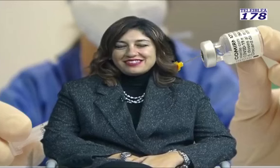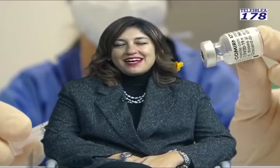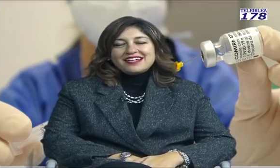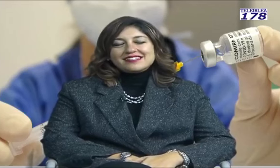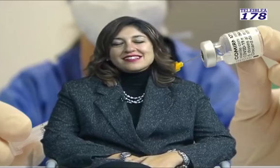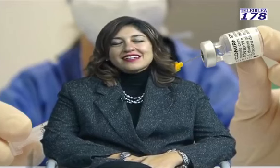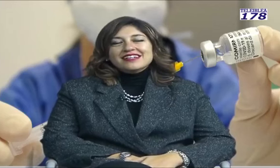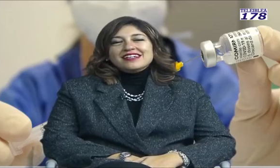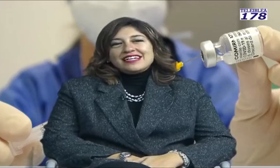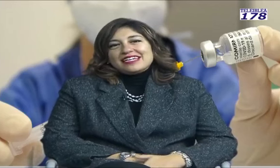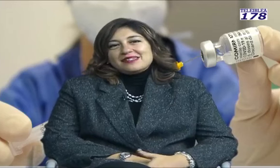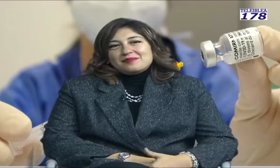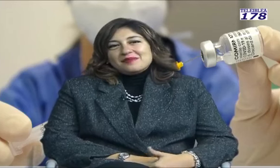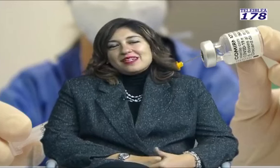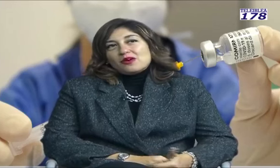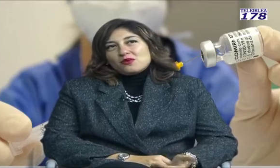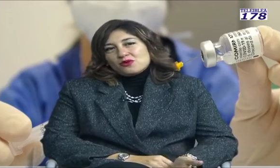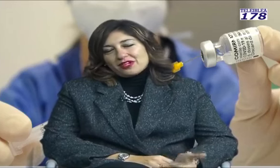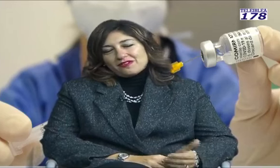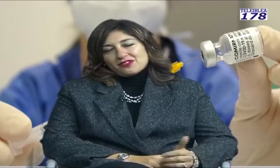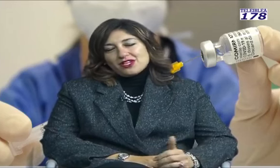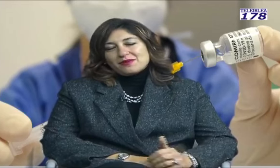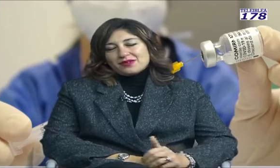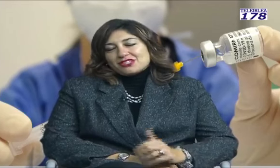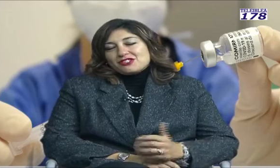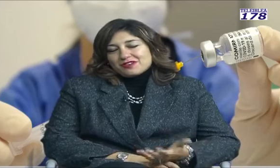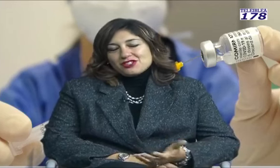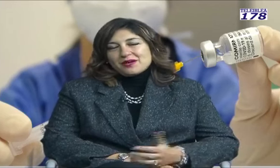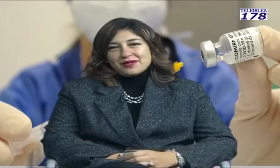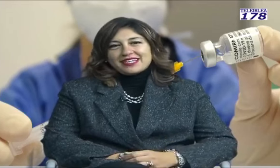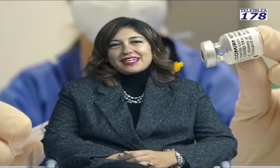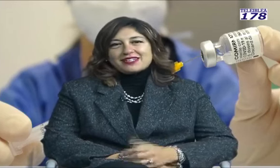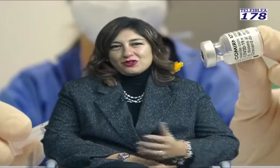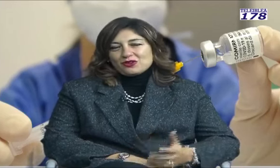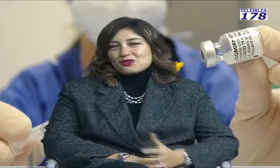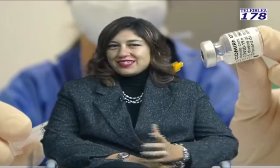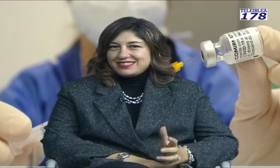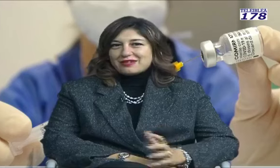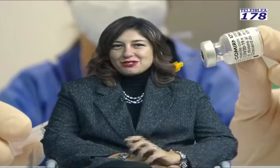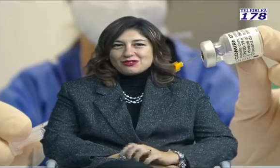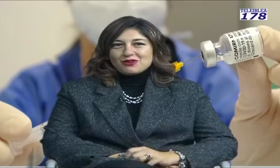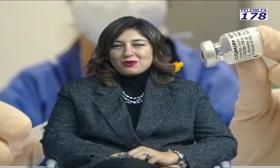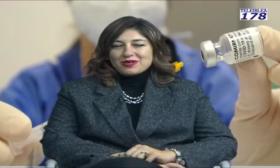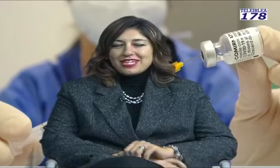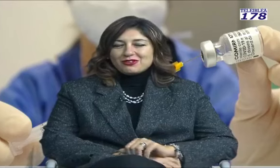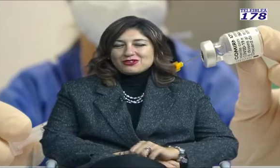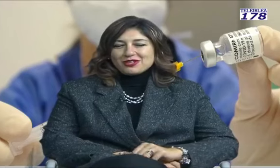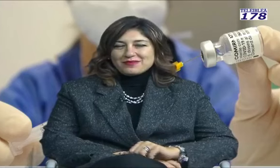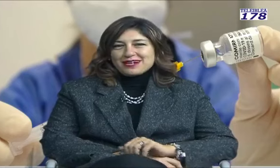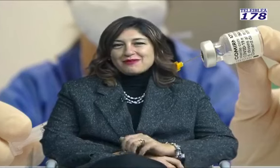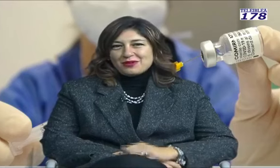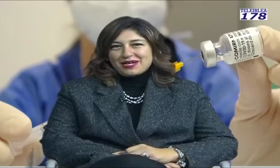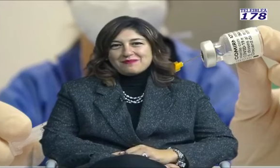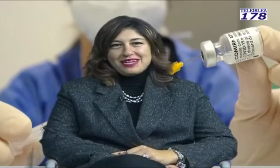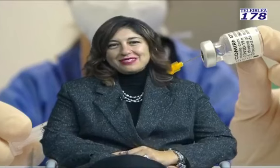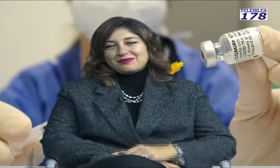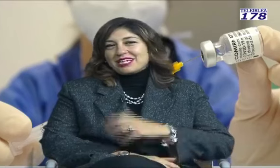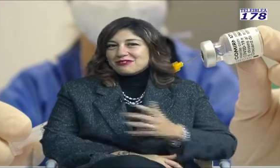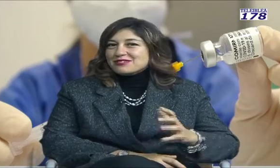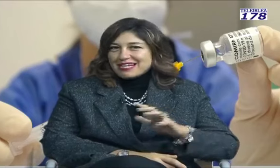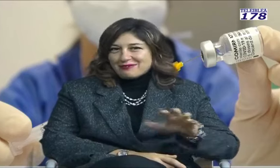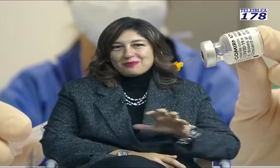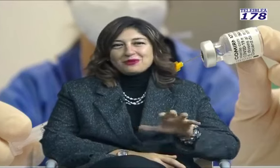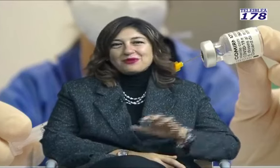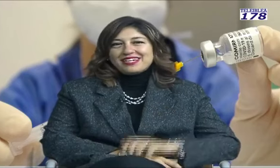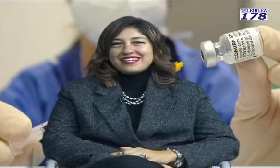un'attività diversa. L'augurio che facciamo, che ci facciamo, è che nonostante questo periodo ci abbia un po' cambiato, perché